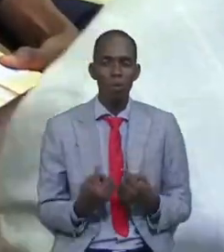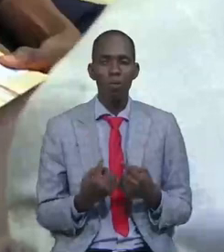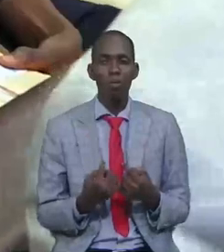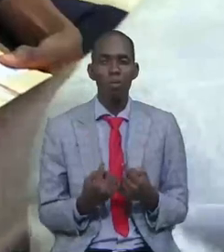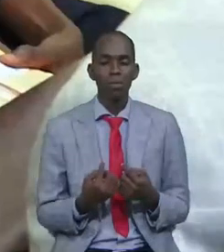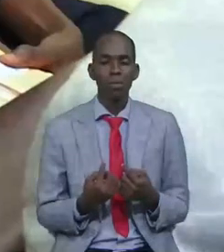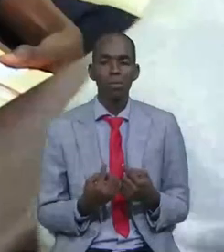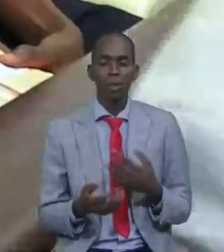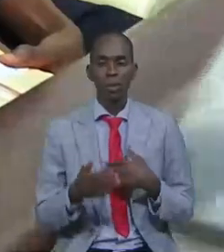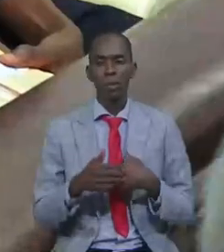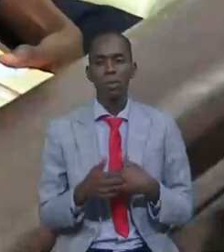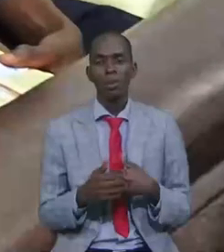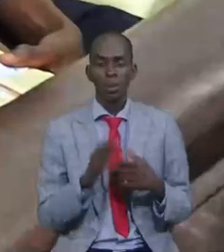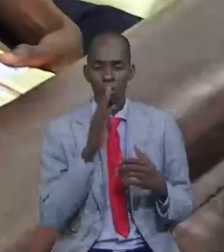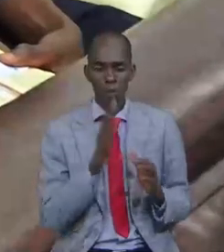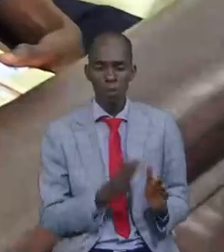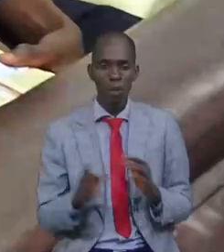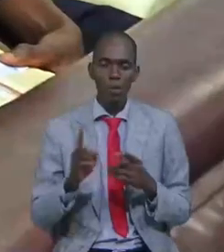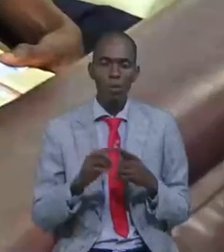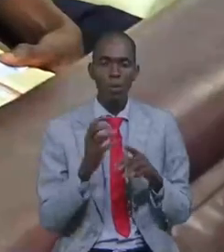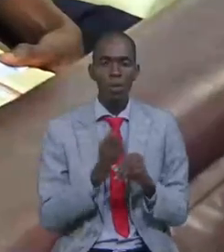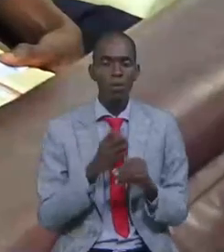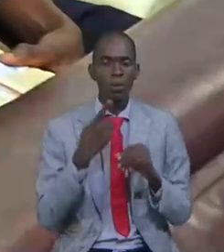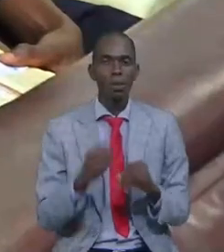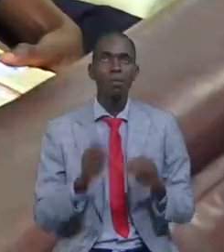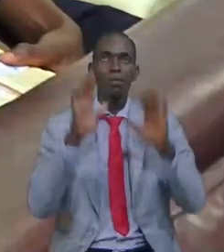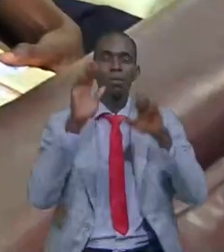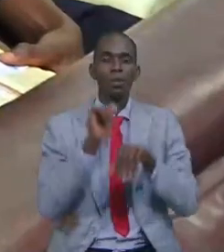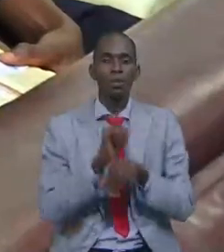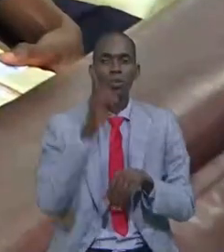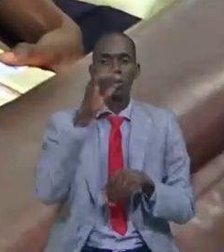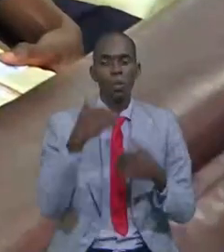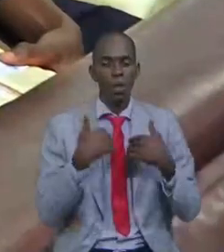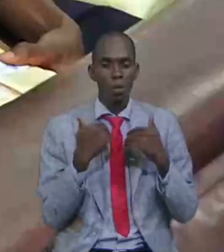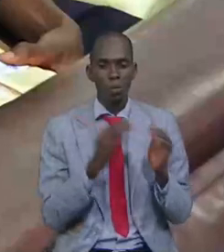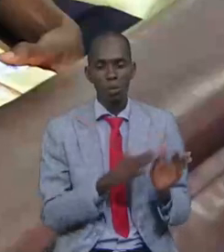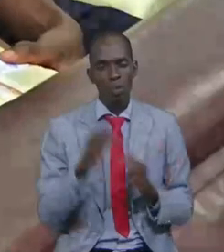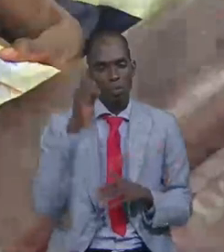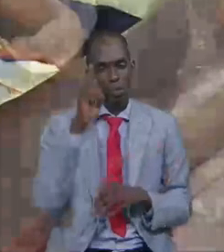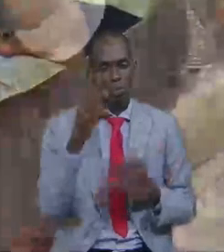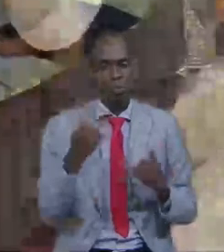Soyez prêts à recevoir les miracles que Dieu vous réserve ce soir.